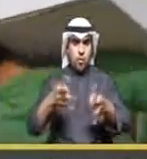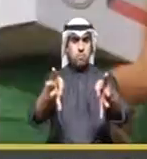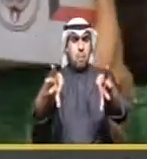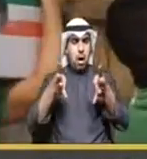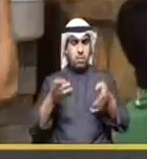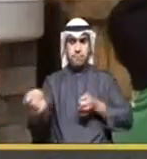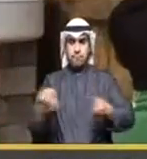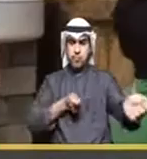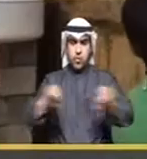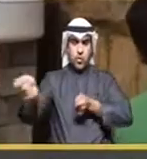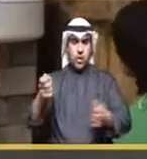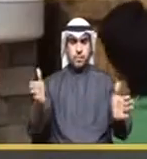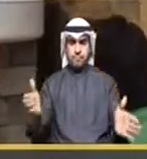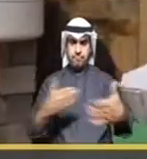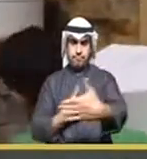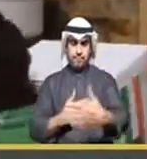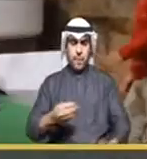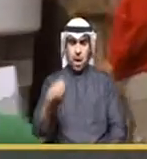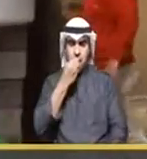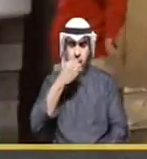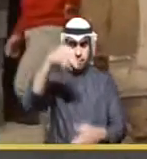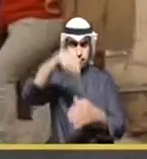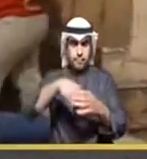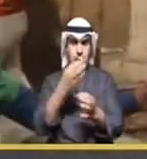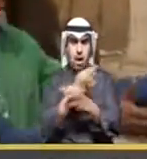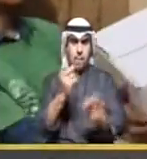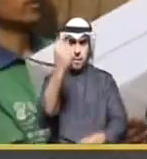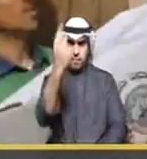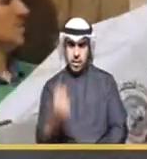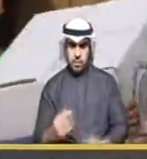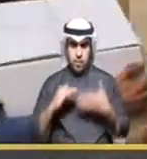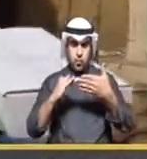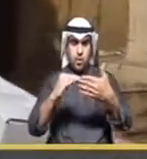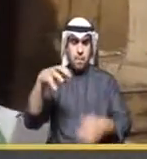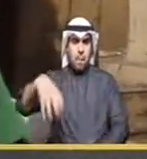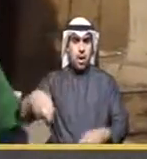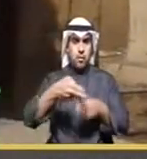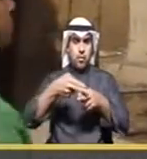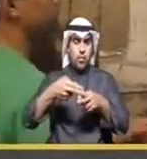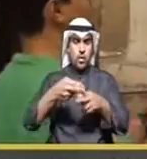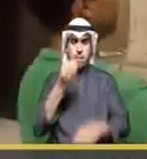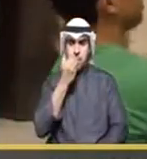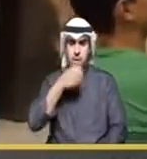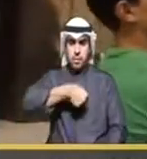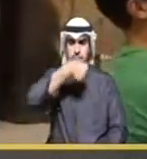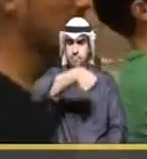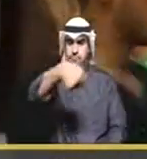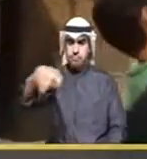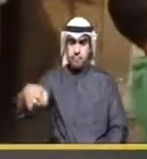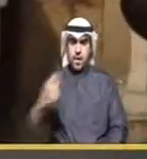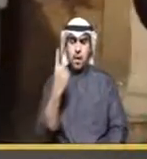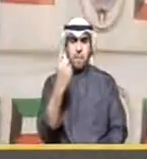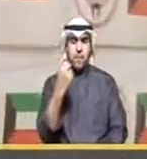جولاتها، وهي تحمل ما جادت به حملة الكويت بجانبكم من مساعدات تمثلت بتوزيع أكثر من